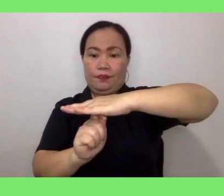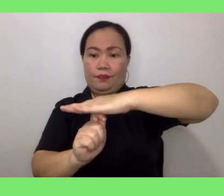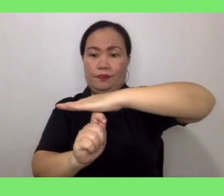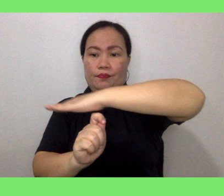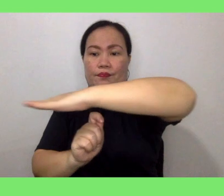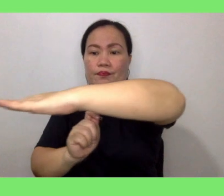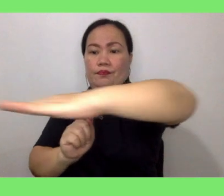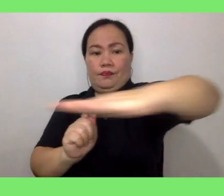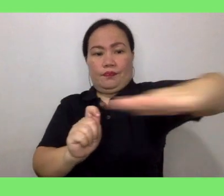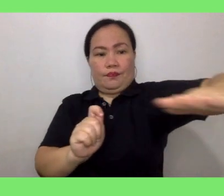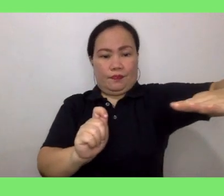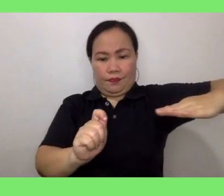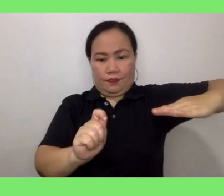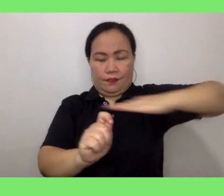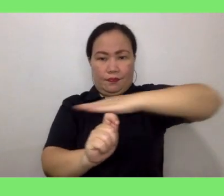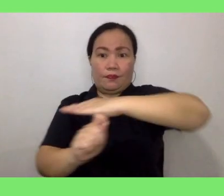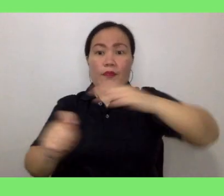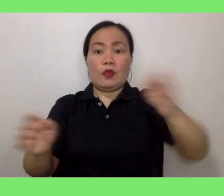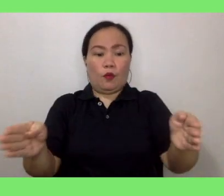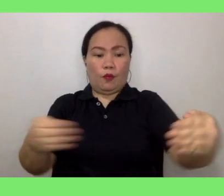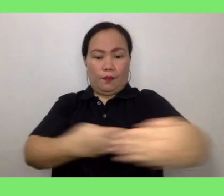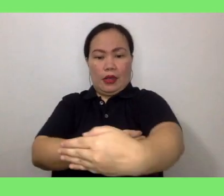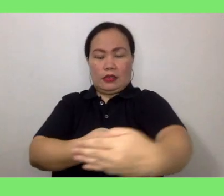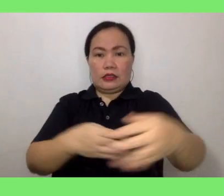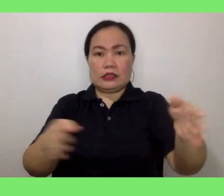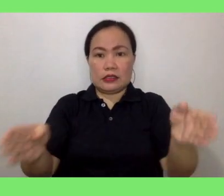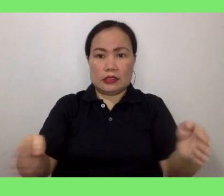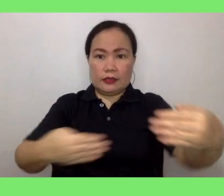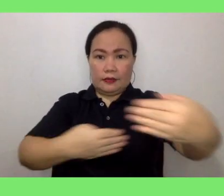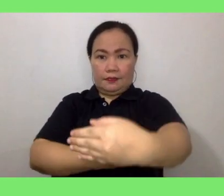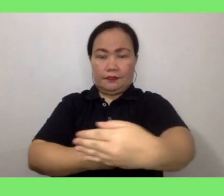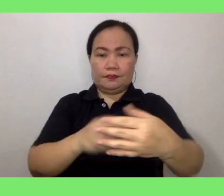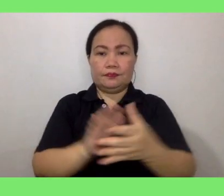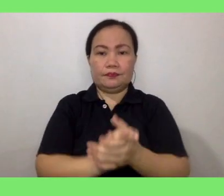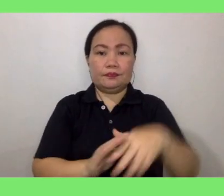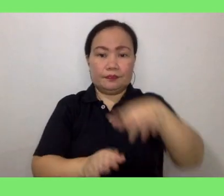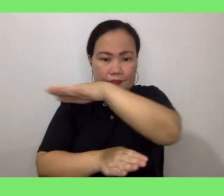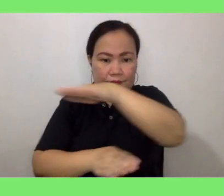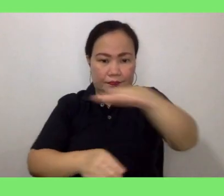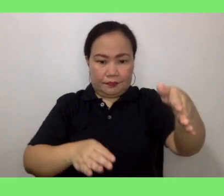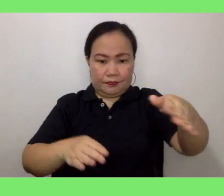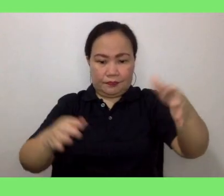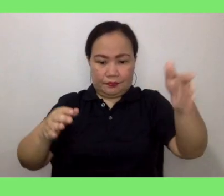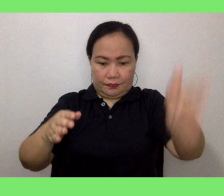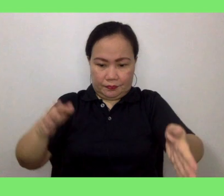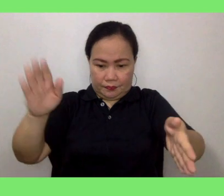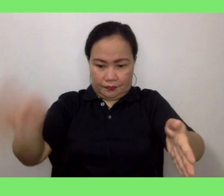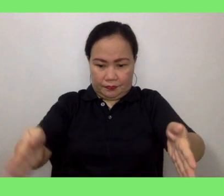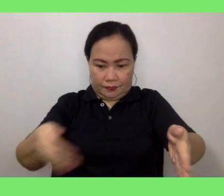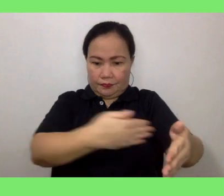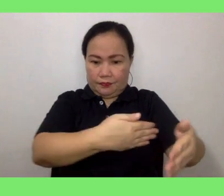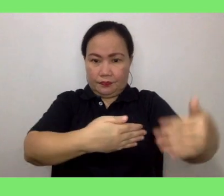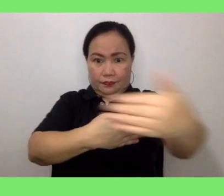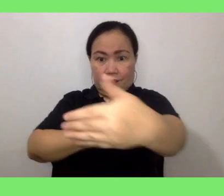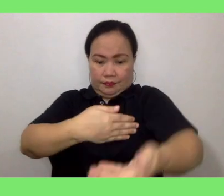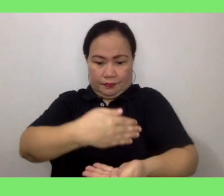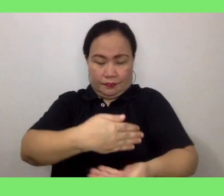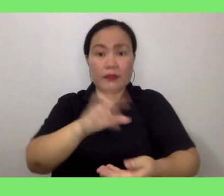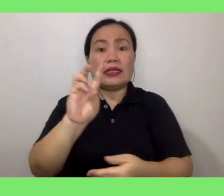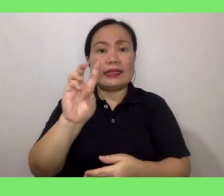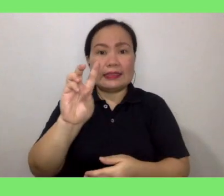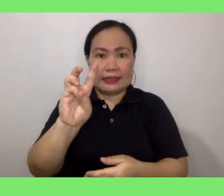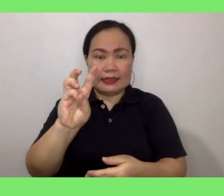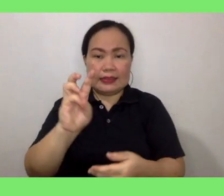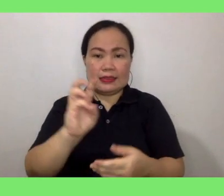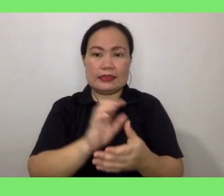plane meron doon? 6. Yung 4 na gilid, tapos yung top and bottom. So, we have 6 planes sa